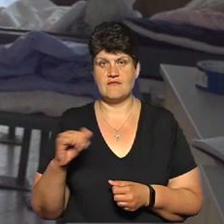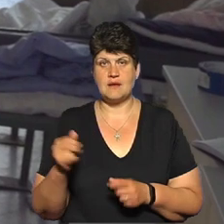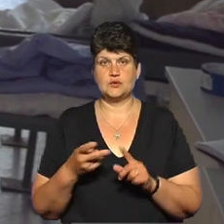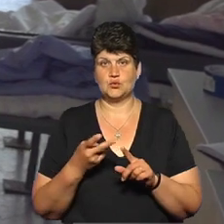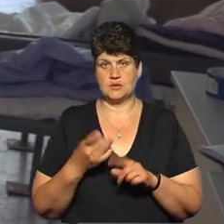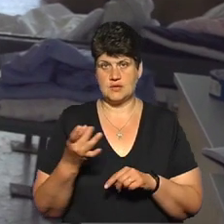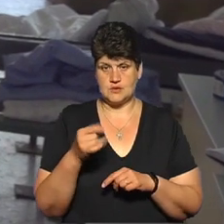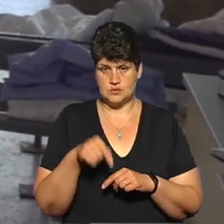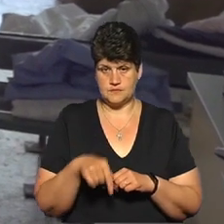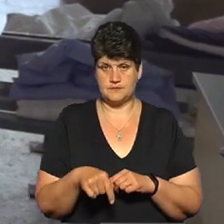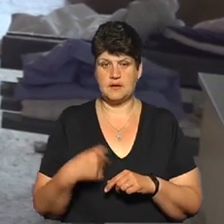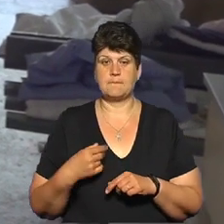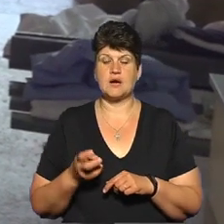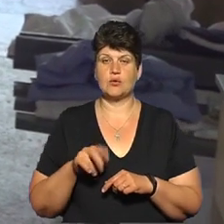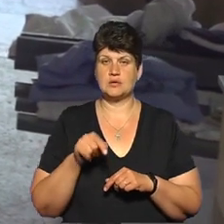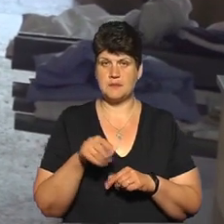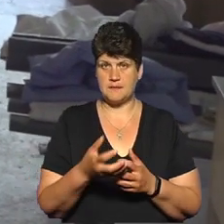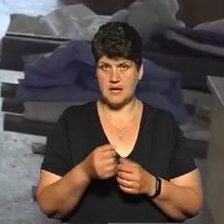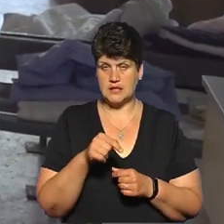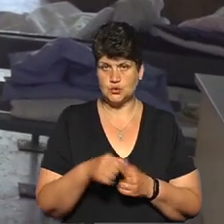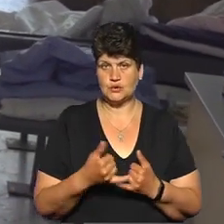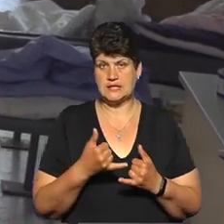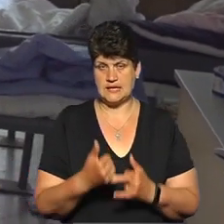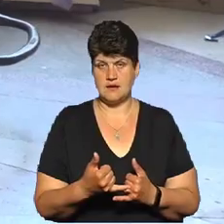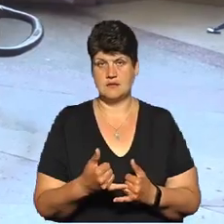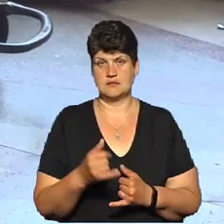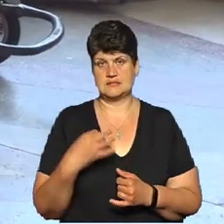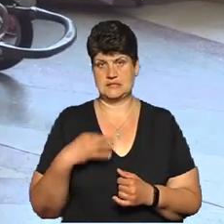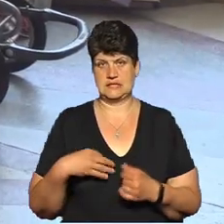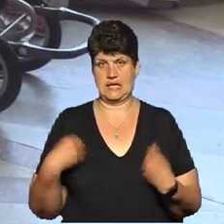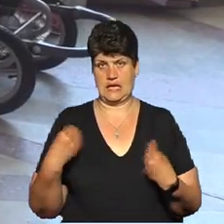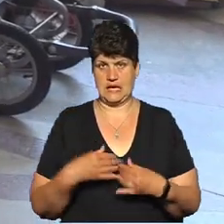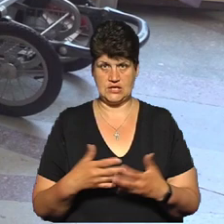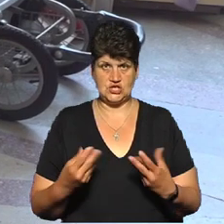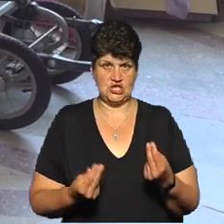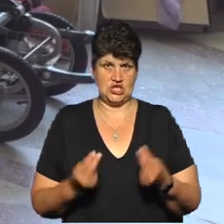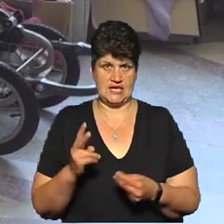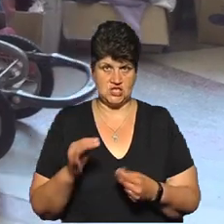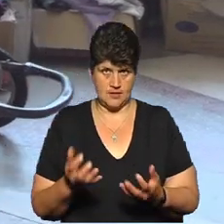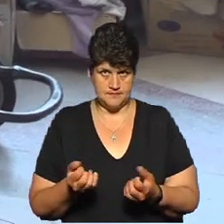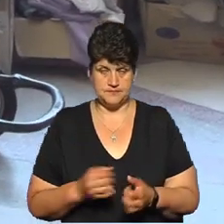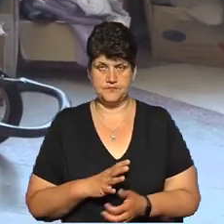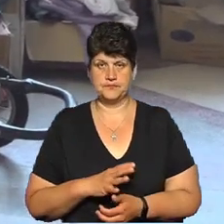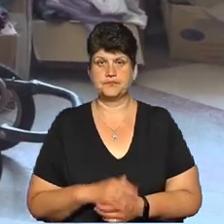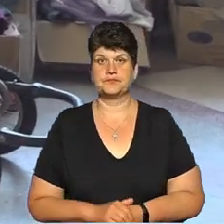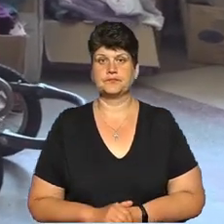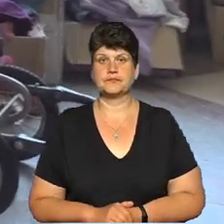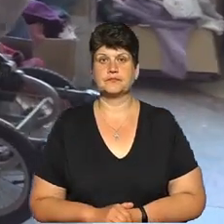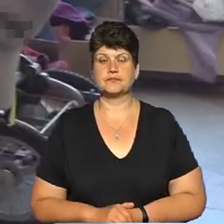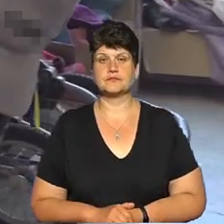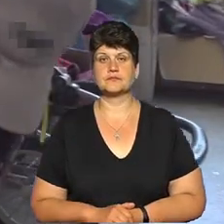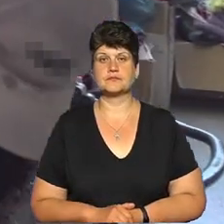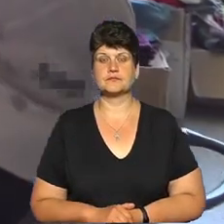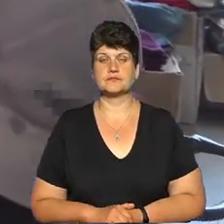сюди, брали тут для малого речі і іграшки. Любов Гадомська, Андрій Бодак, новини на